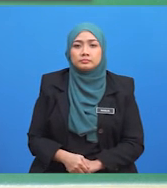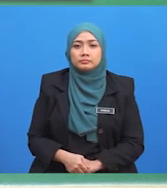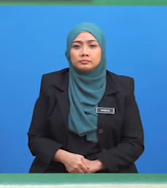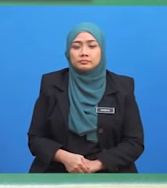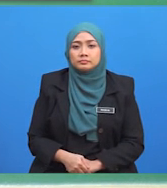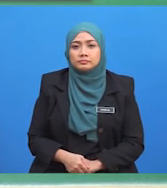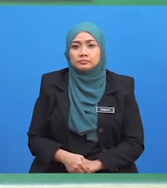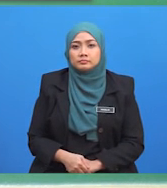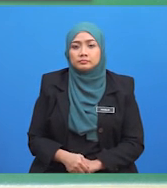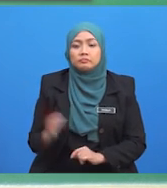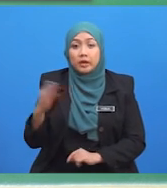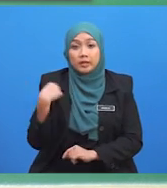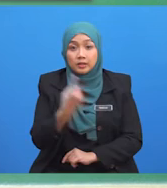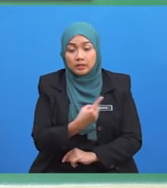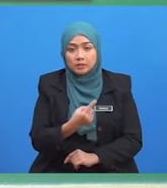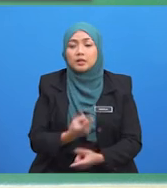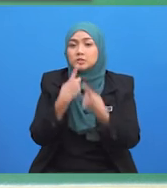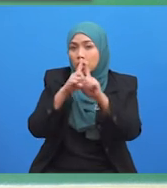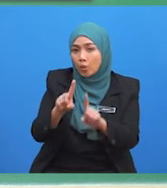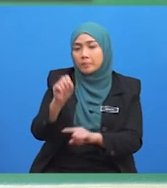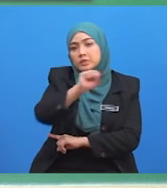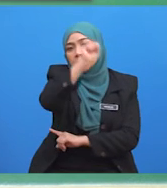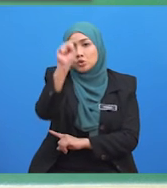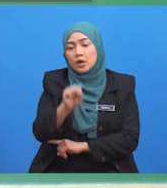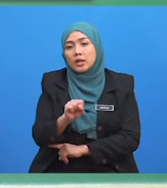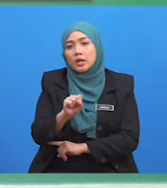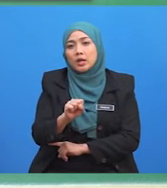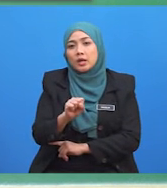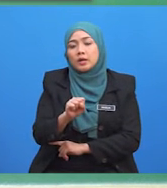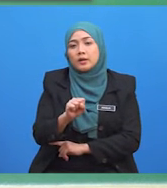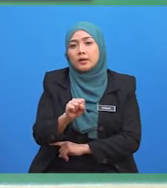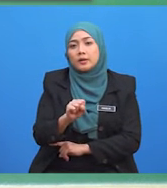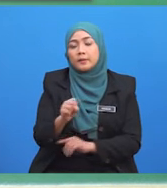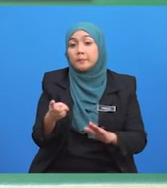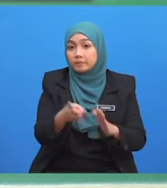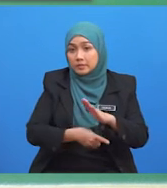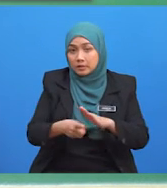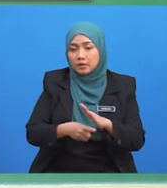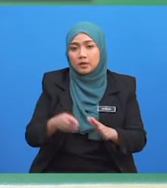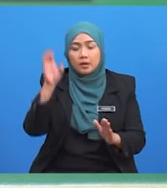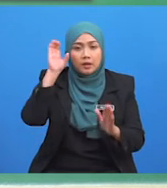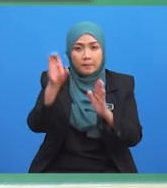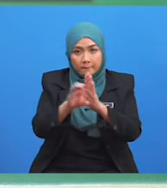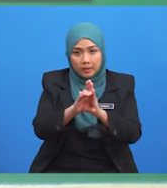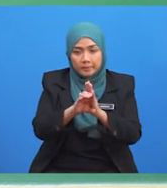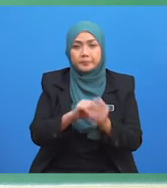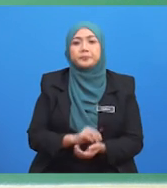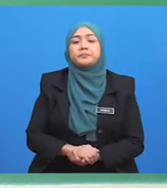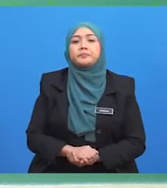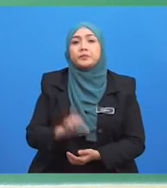murid-murid? Mari kita jawab soalan berdasarkan situasi ini. Soalan